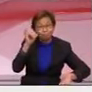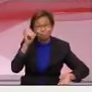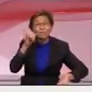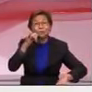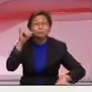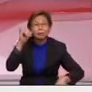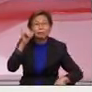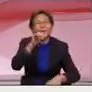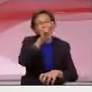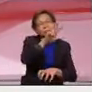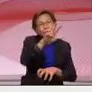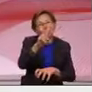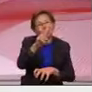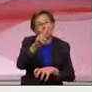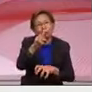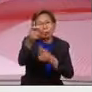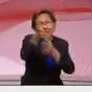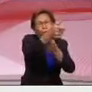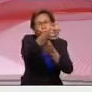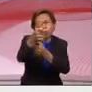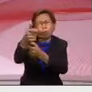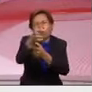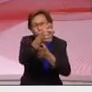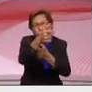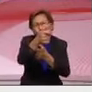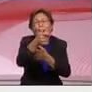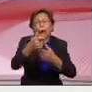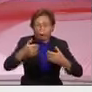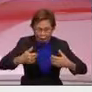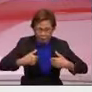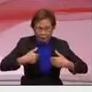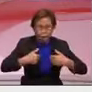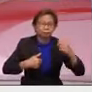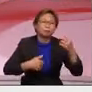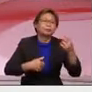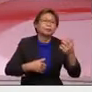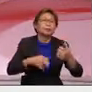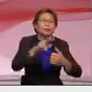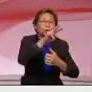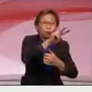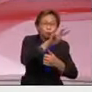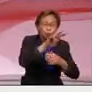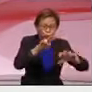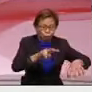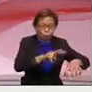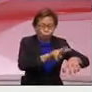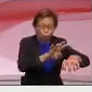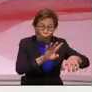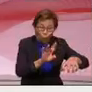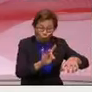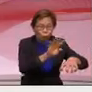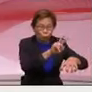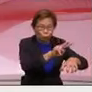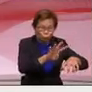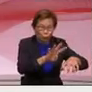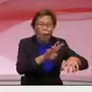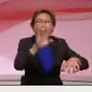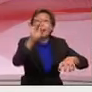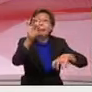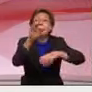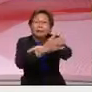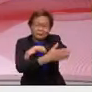sebanyak 32 operasi sanitasi yang meliputi 24 zon di 8 negeri,